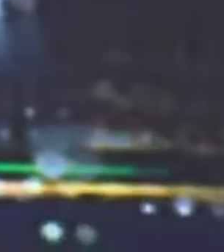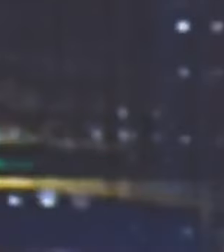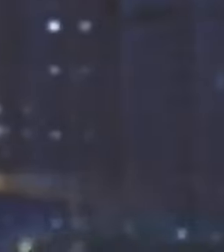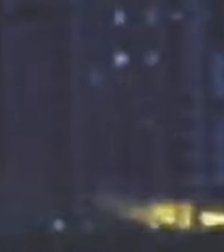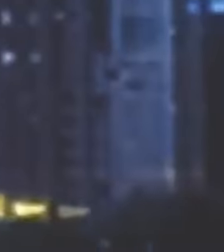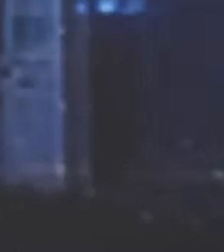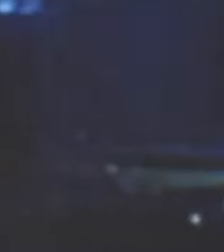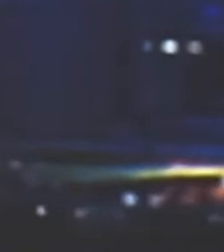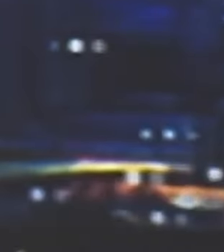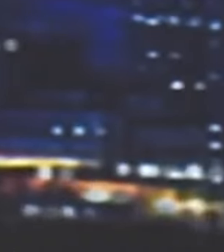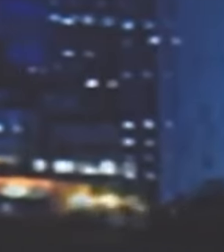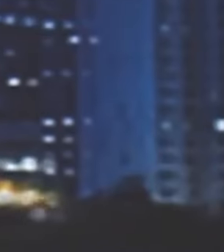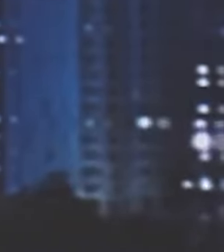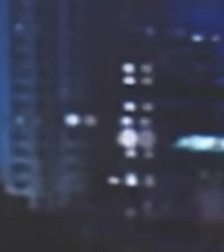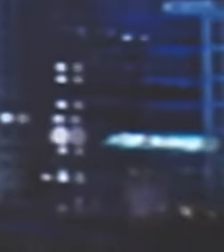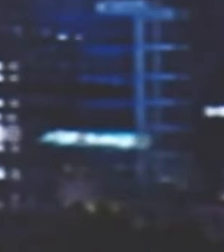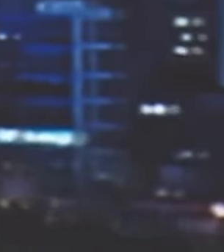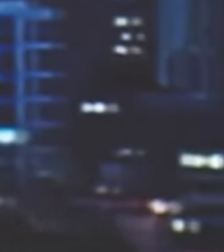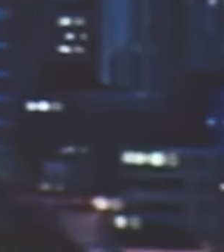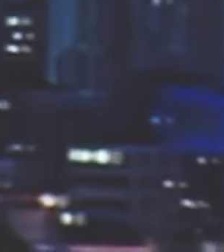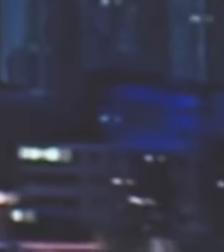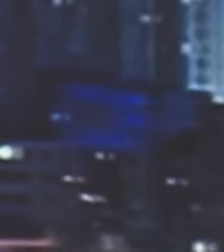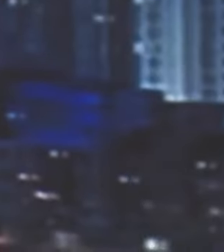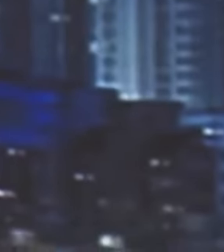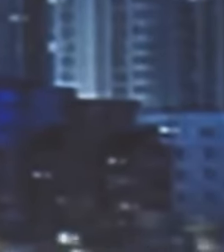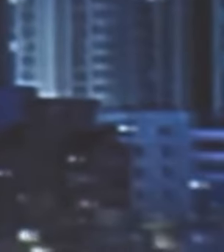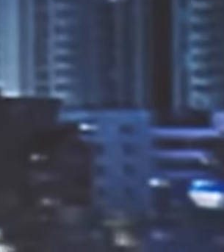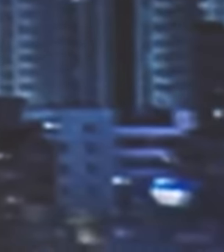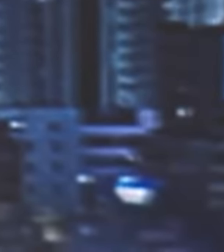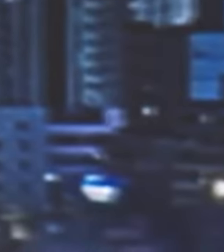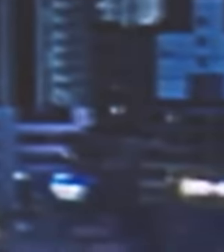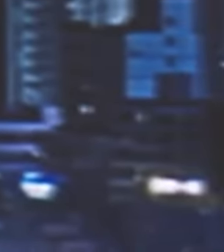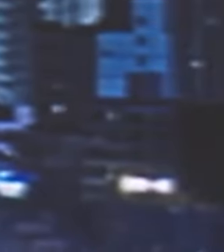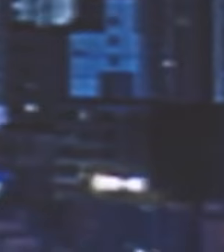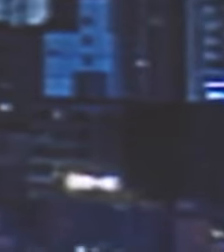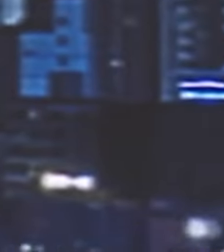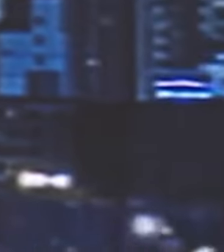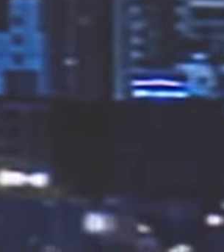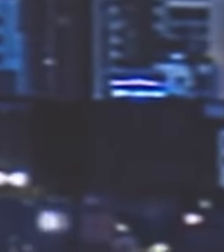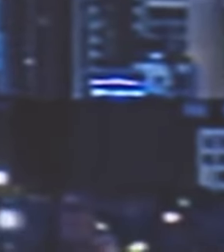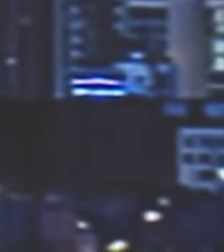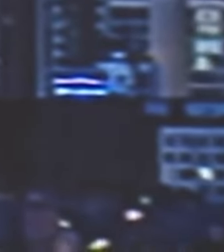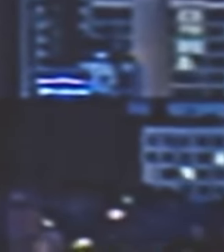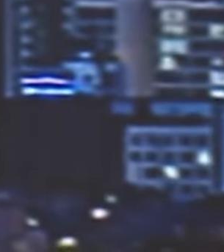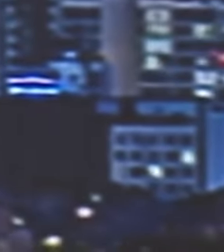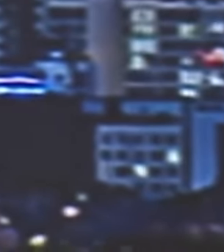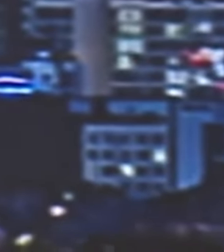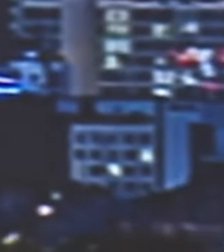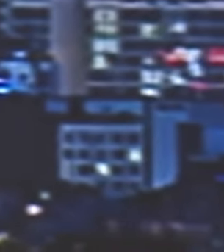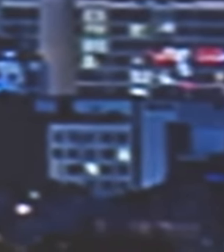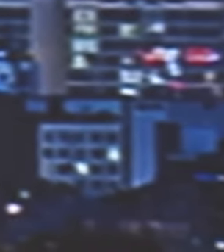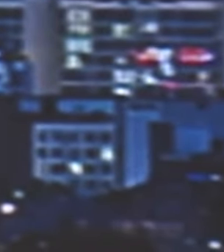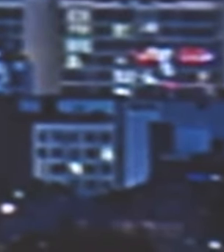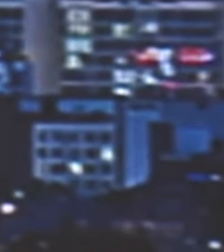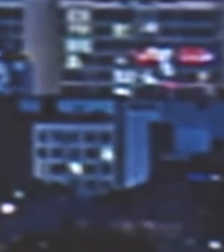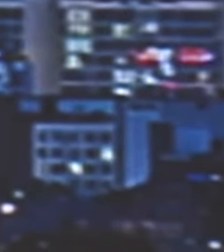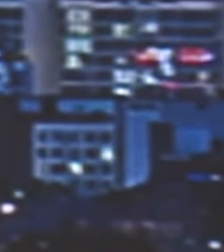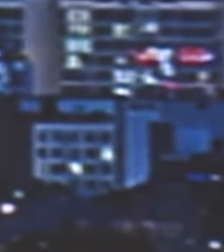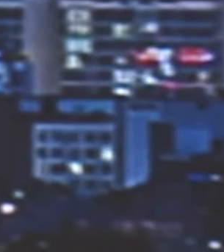좋겠네요 JTBC 뉴스를 시청해 주신 여러분 고맙습니다 저희는 저녁 6시 50분 뉴스룸에서 뵙겠습니다